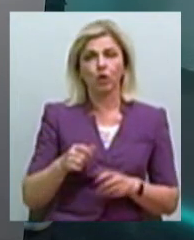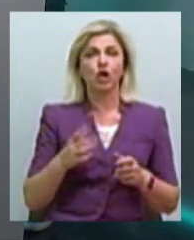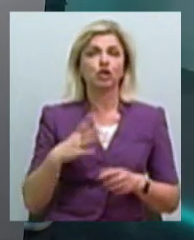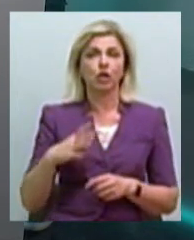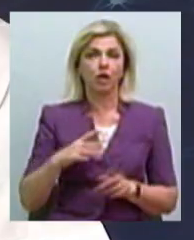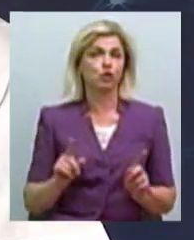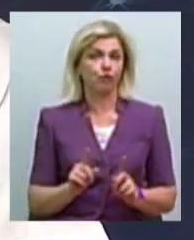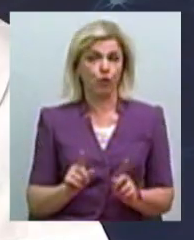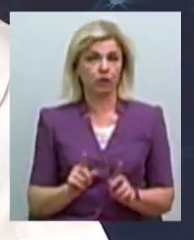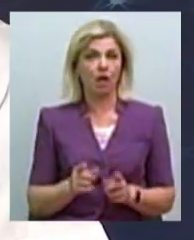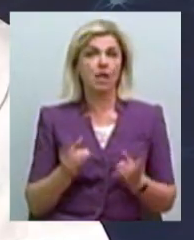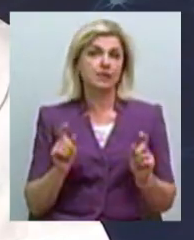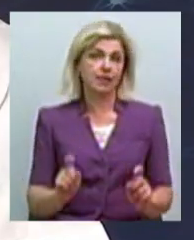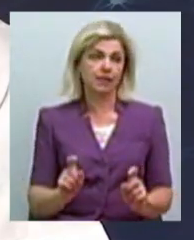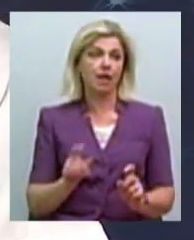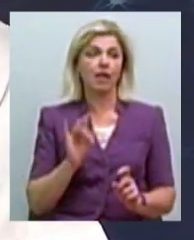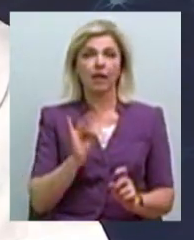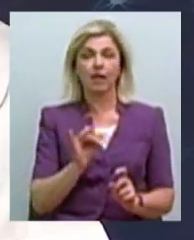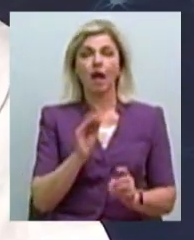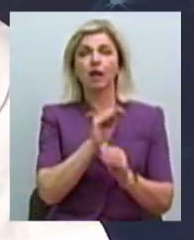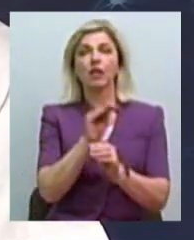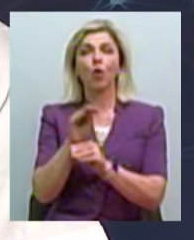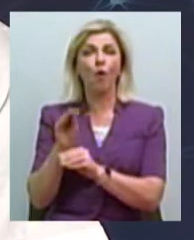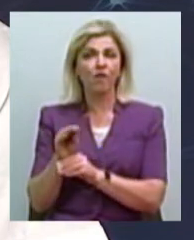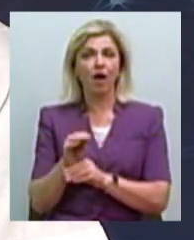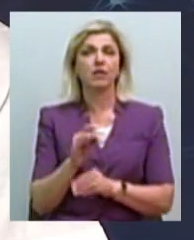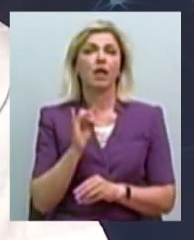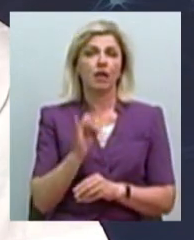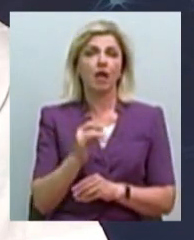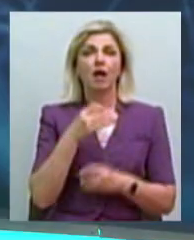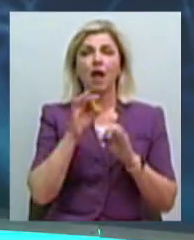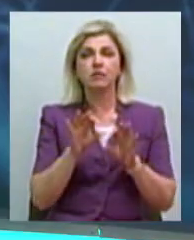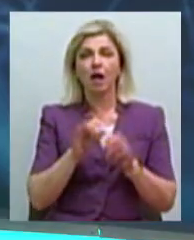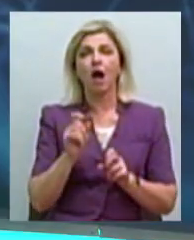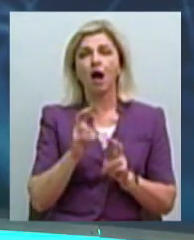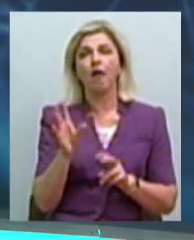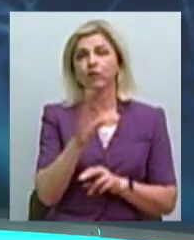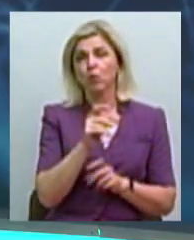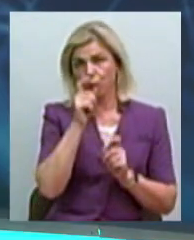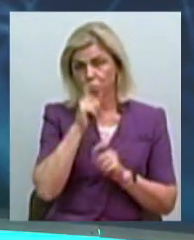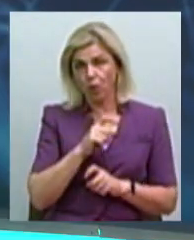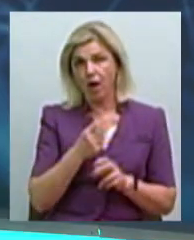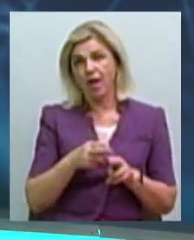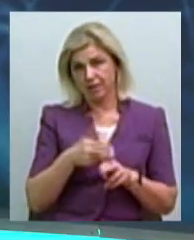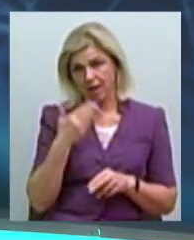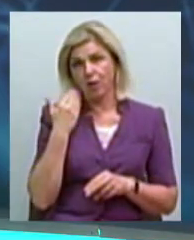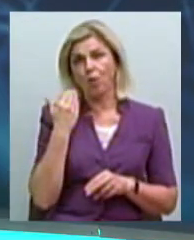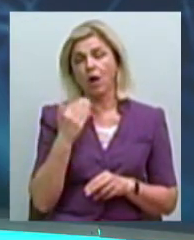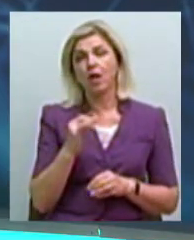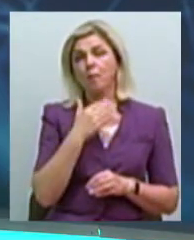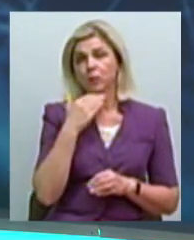чего-то. Понимаете, просто сидеть и критиковать, и рассказывать о том, что вот как все плохо, это, конечно, ну, довольно легко. И многие люди, к